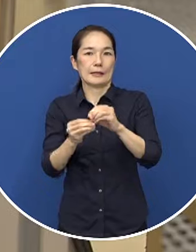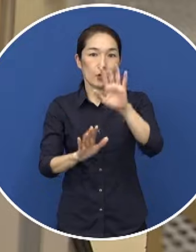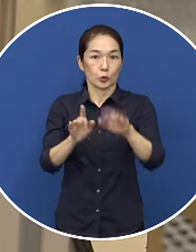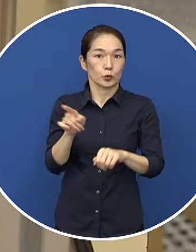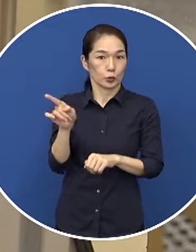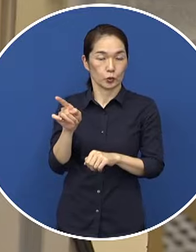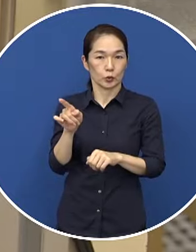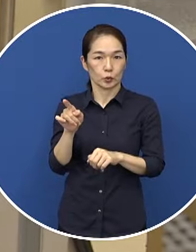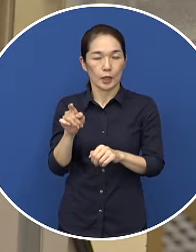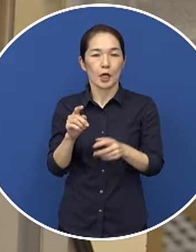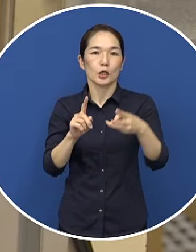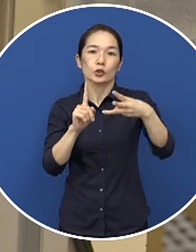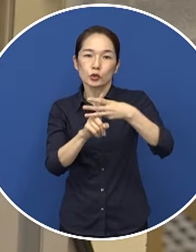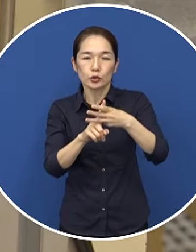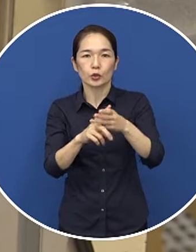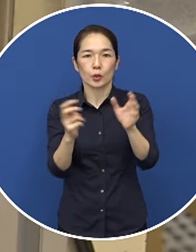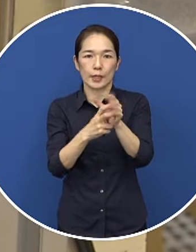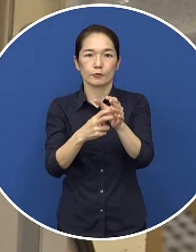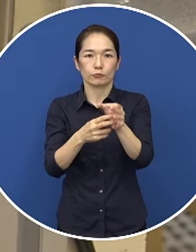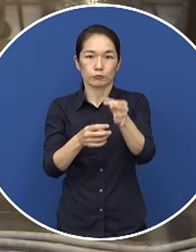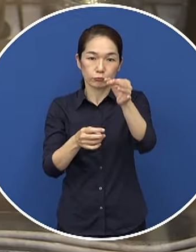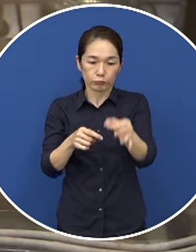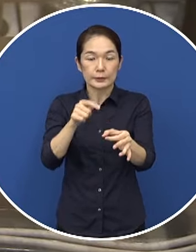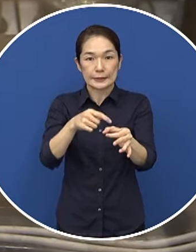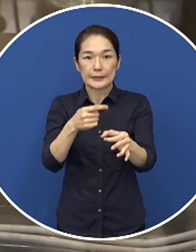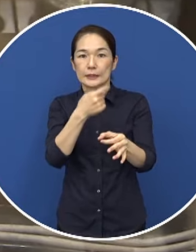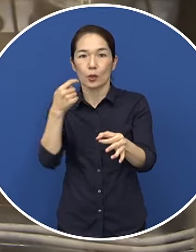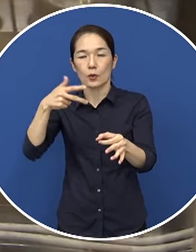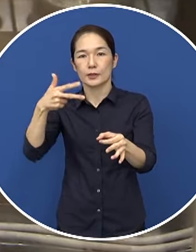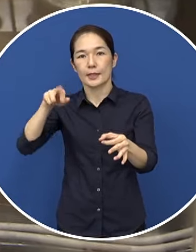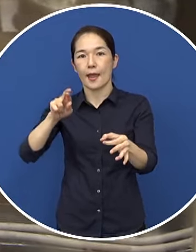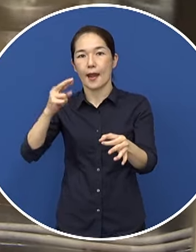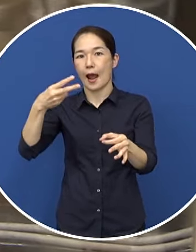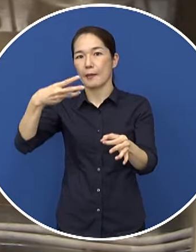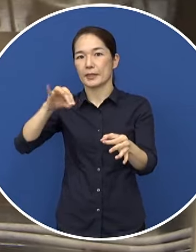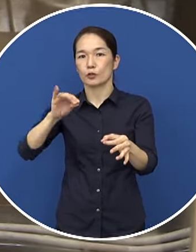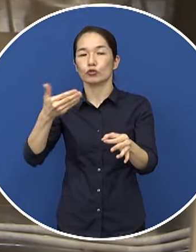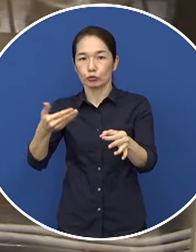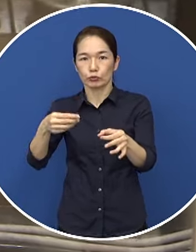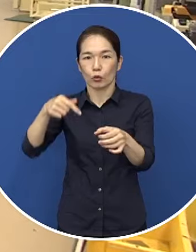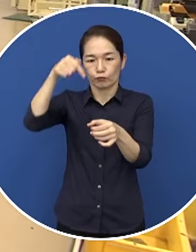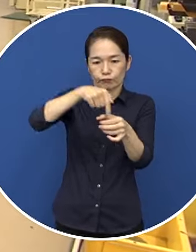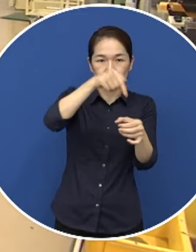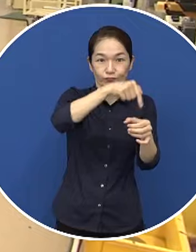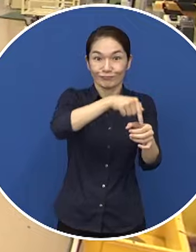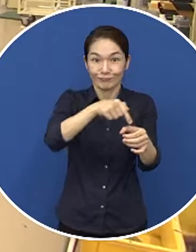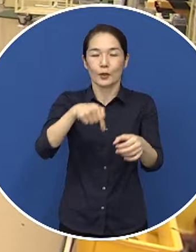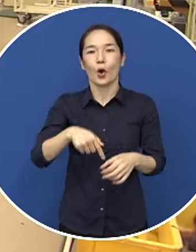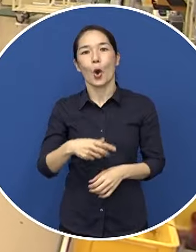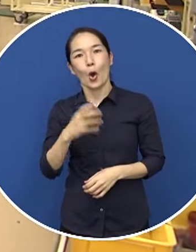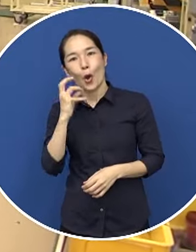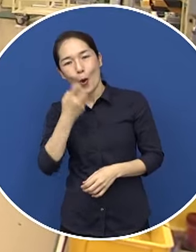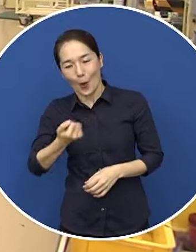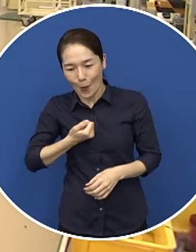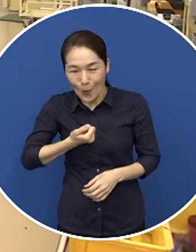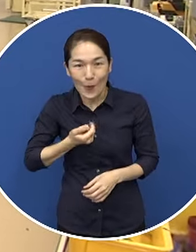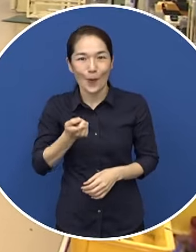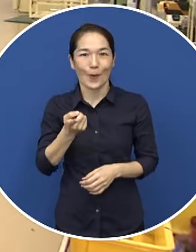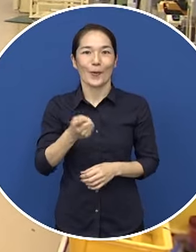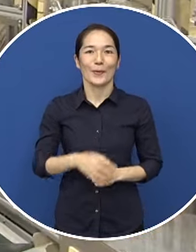ますね。主体金具でセラミックが来て組み立てをするというところですね。 すごい面白